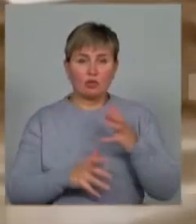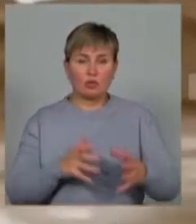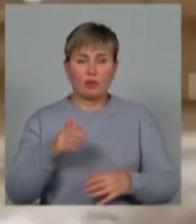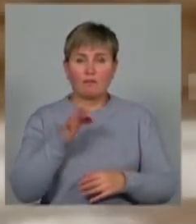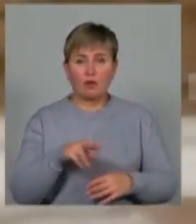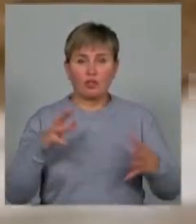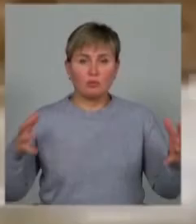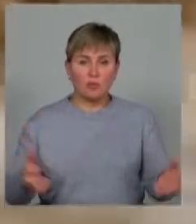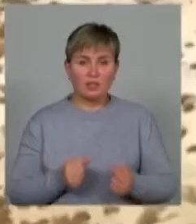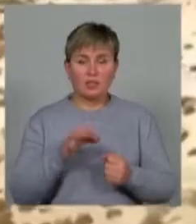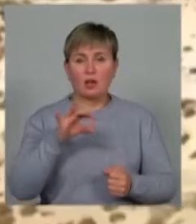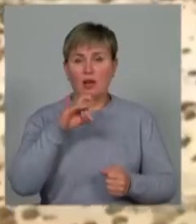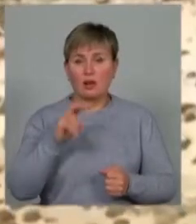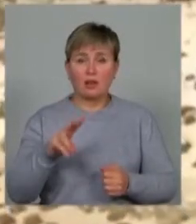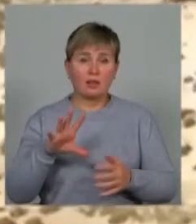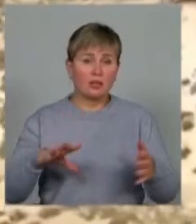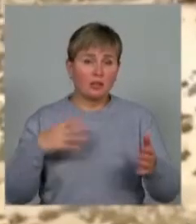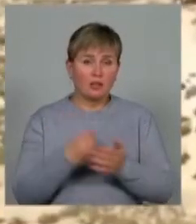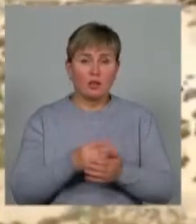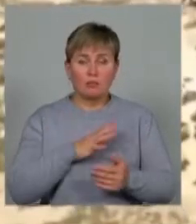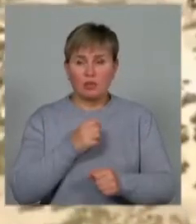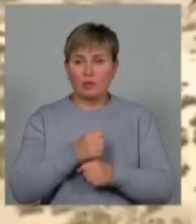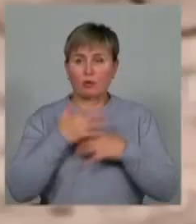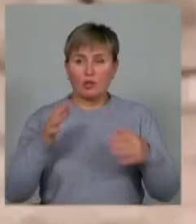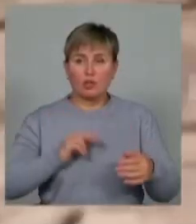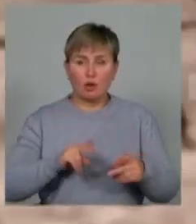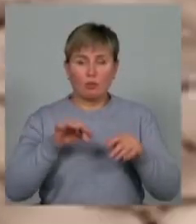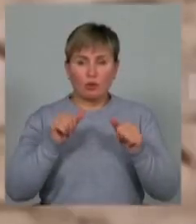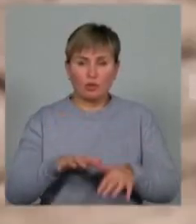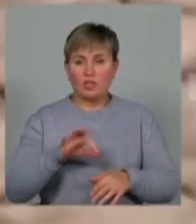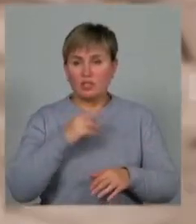фонд спасения Арала. С того дня была проделана огромная работа по решению